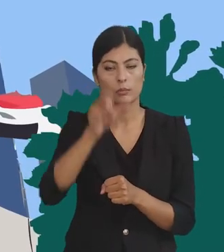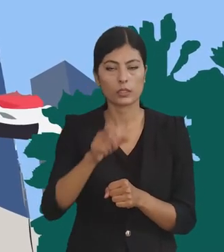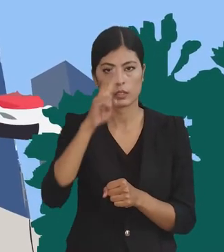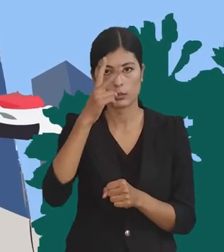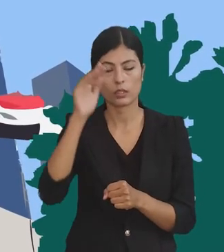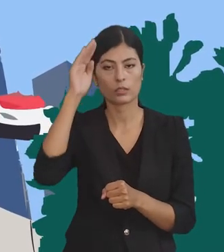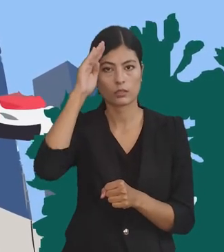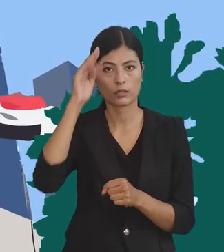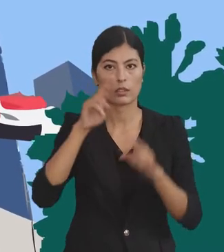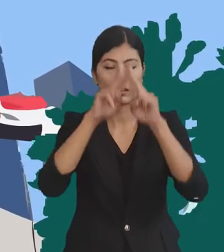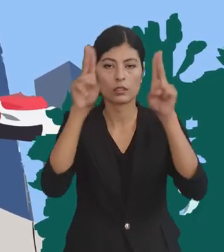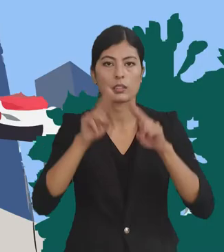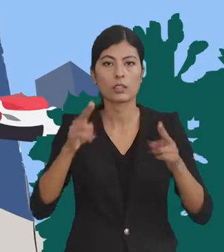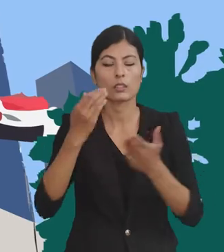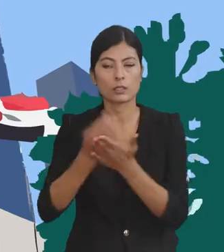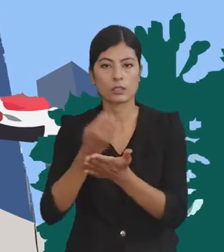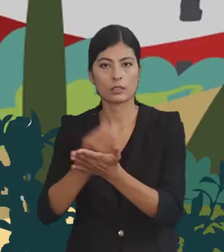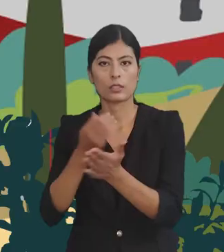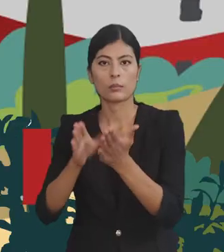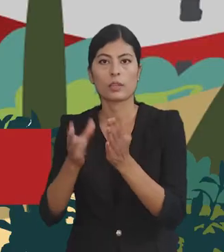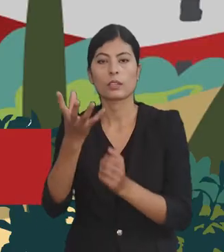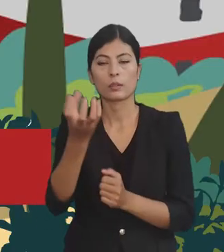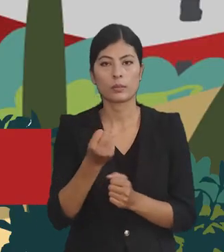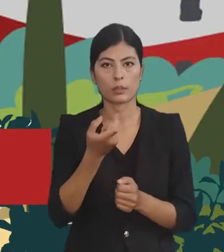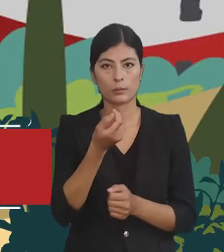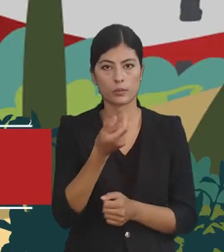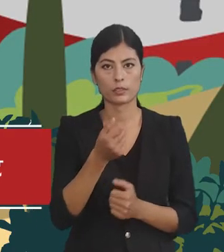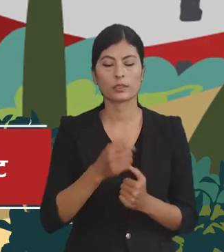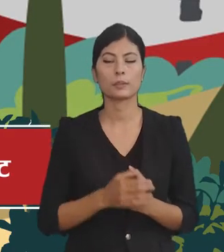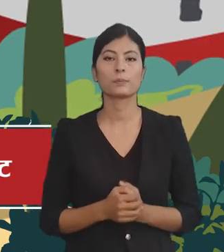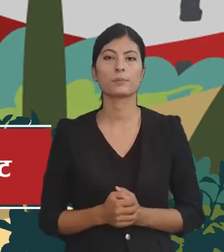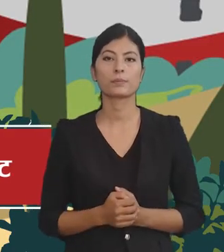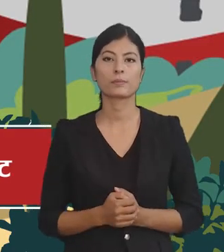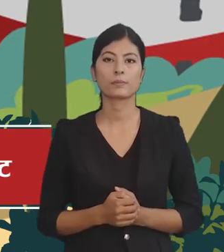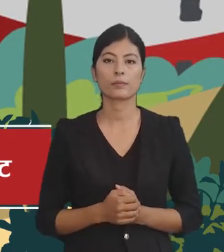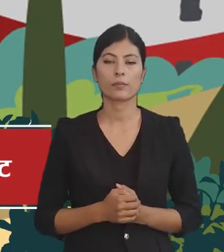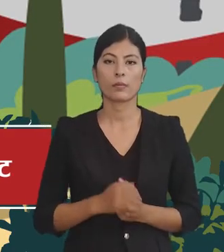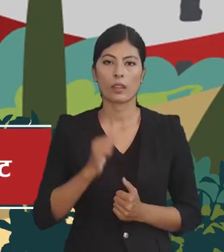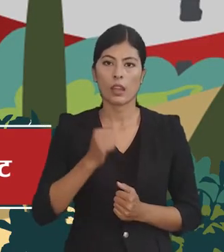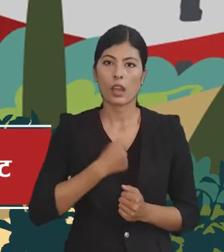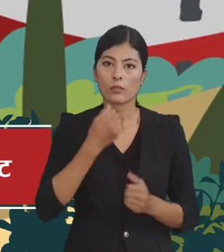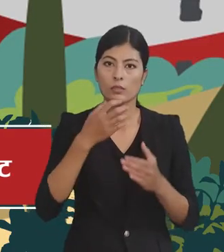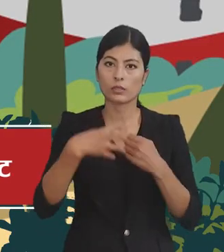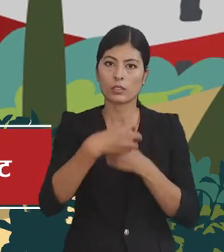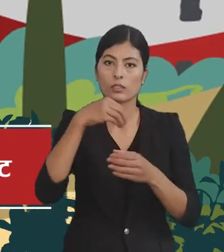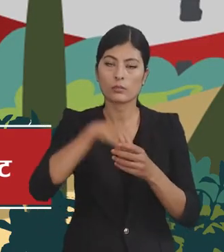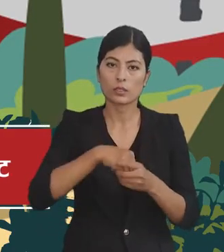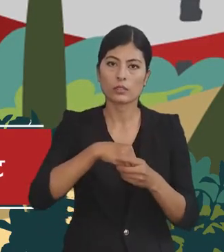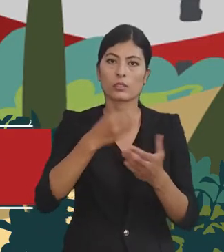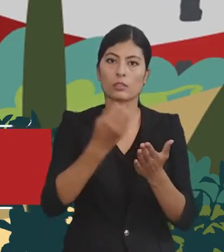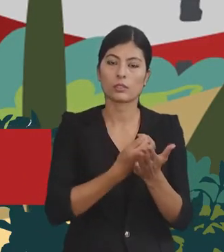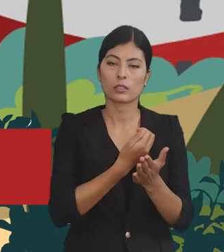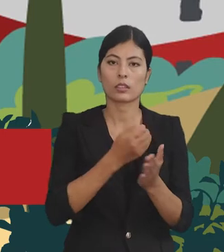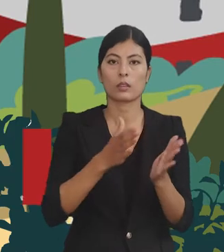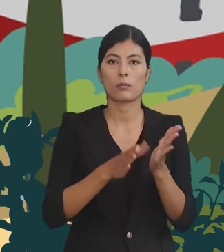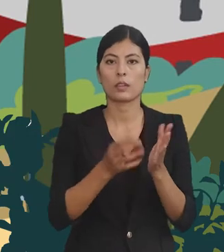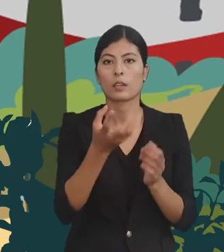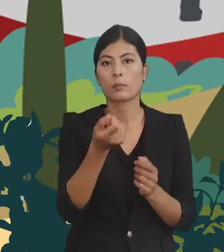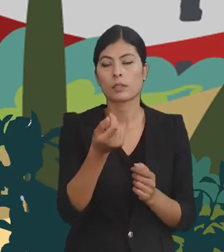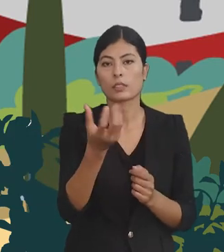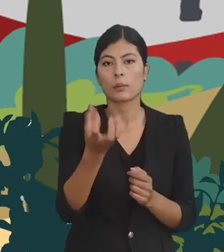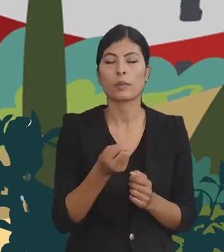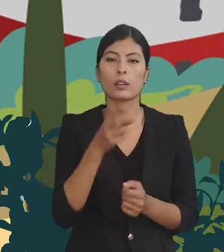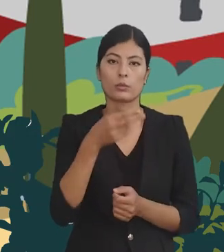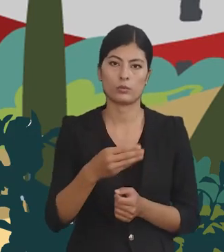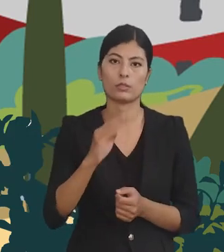सरकार अन्तर्राष्ट्रिय सङ्घ संस्थाबाट प्राप्त रकम, स्वदेशी व्यक्ति वा सङ्घ वा संस्थाबाट प्राप्त रकमहरू